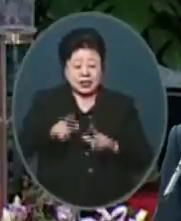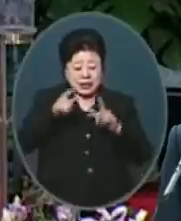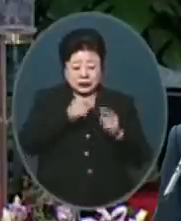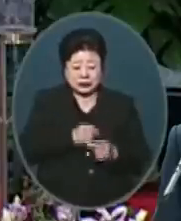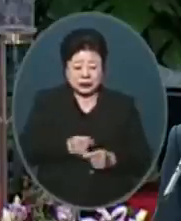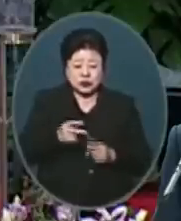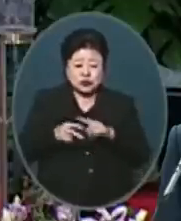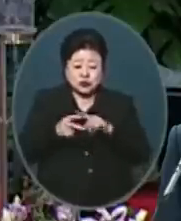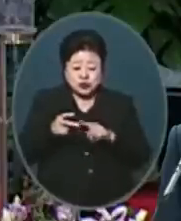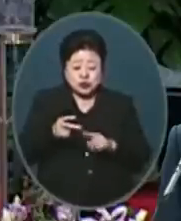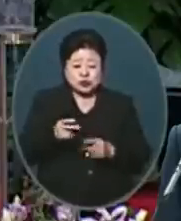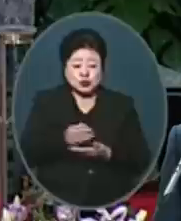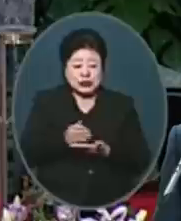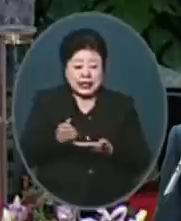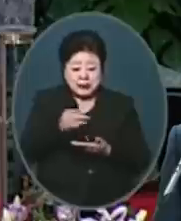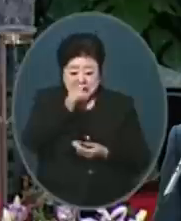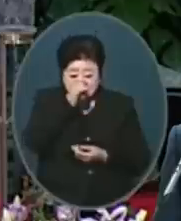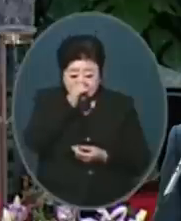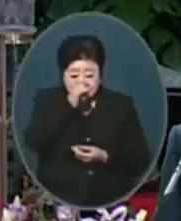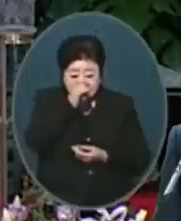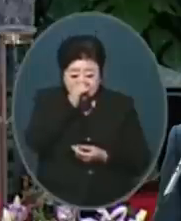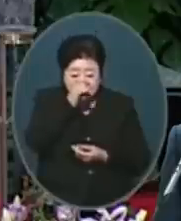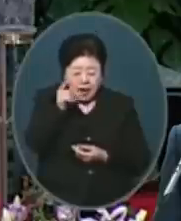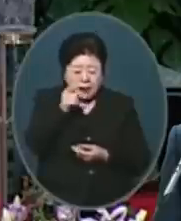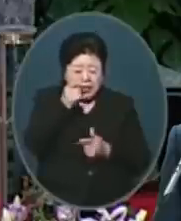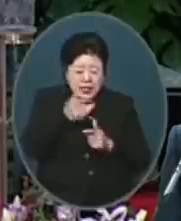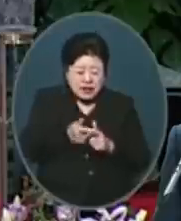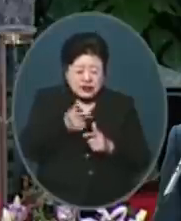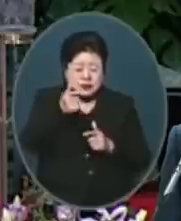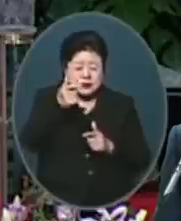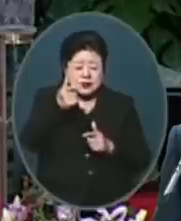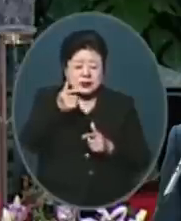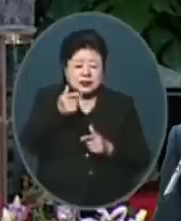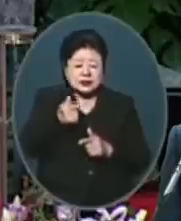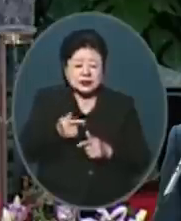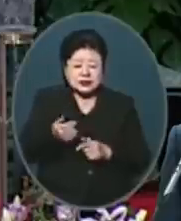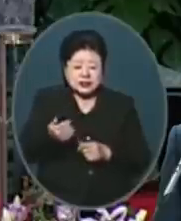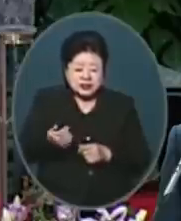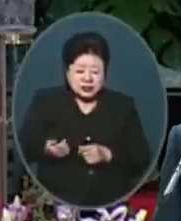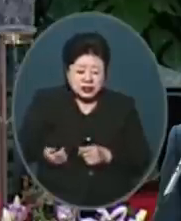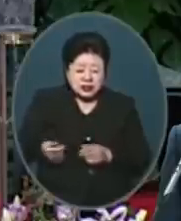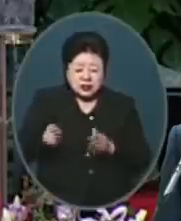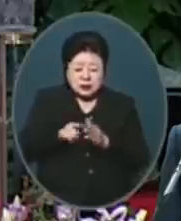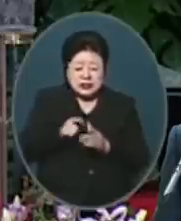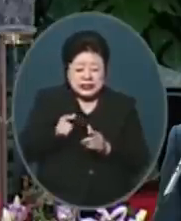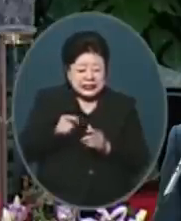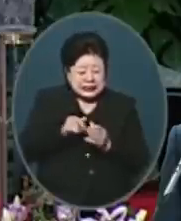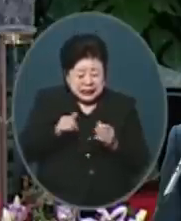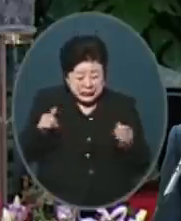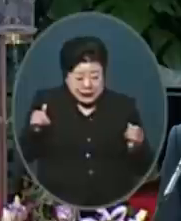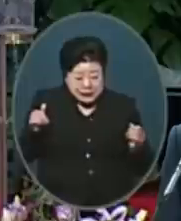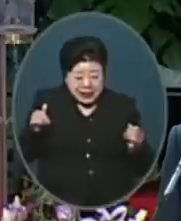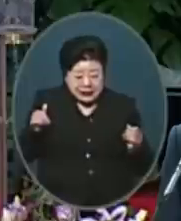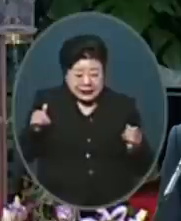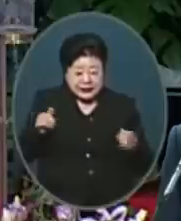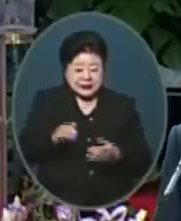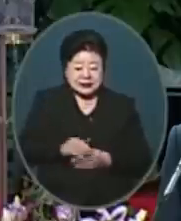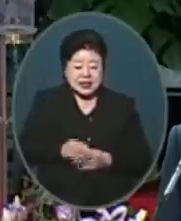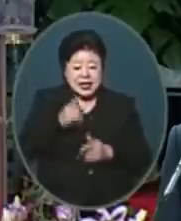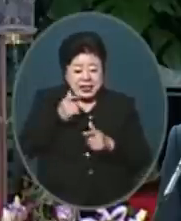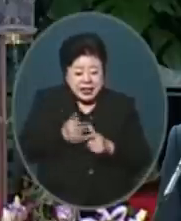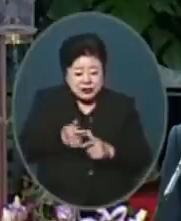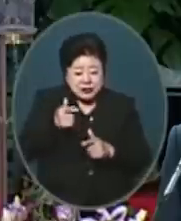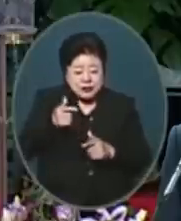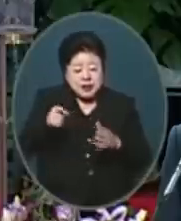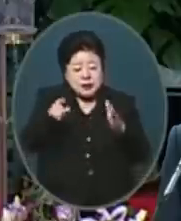오늘날에도 두 종류의 사람이 있습니다. 아무리 예수님을 전해도 믿지 않는 사람이 있는가 하면